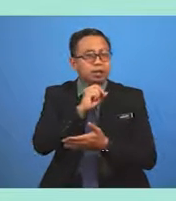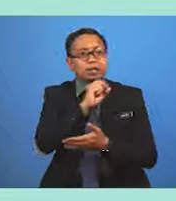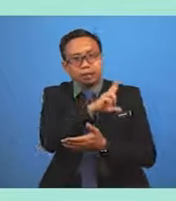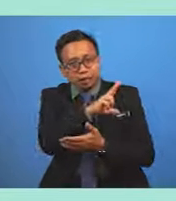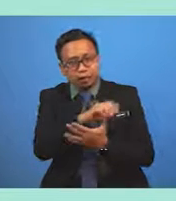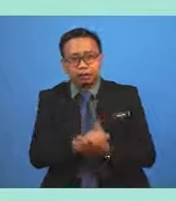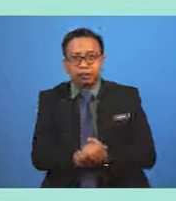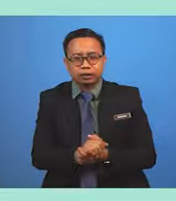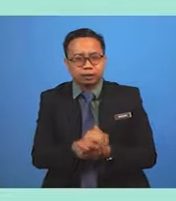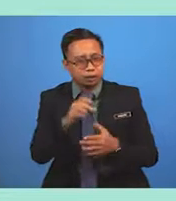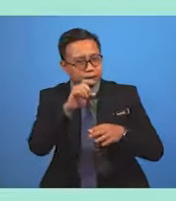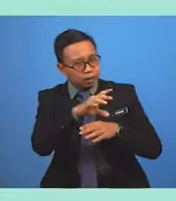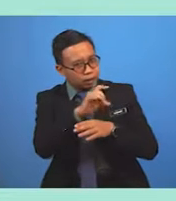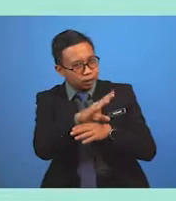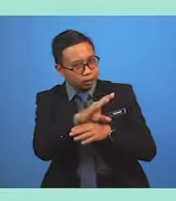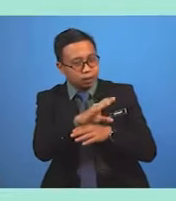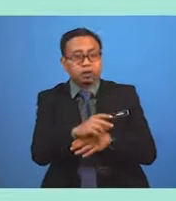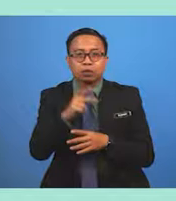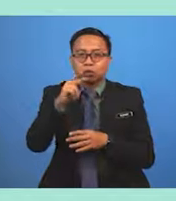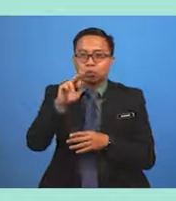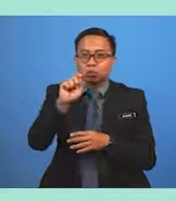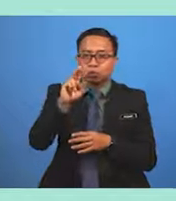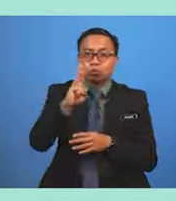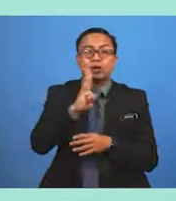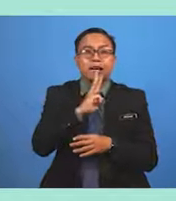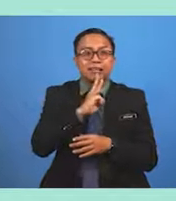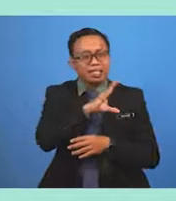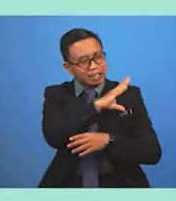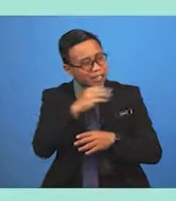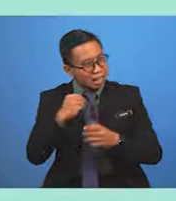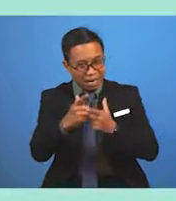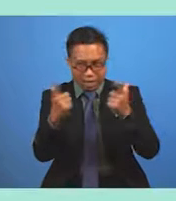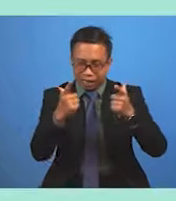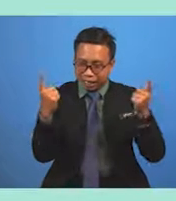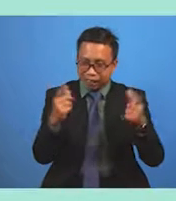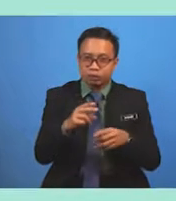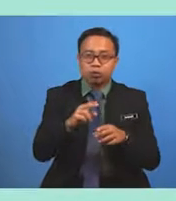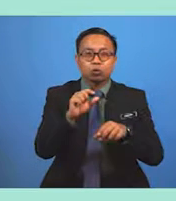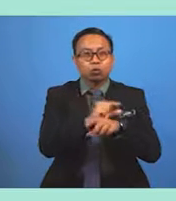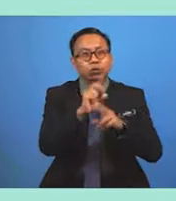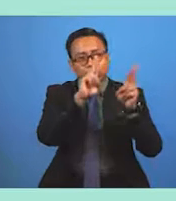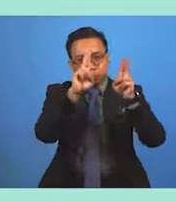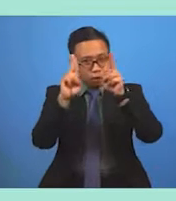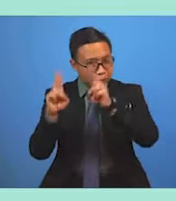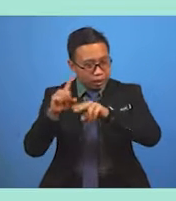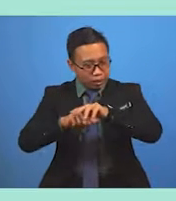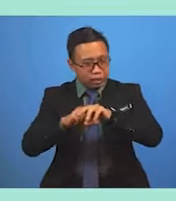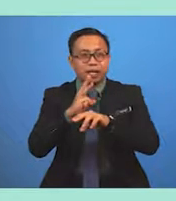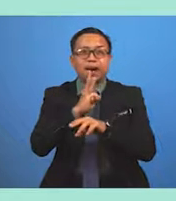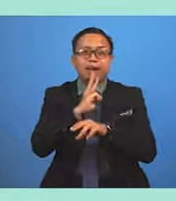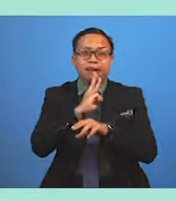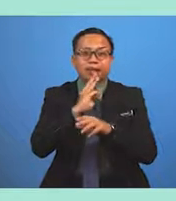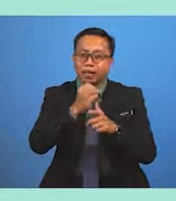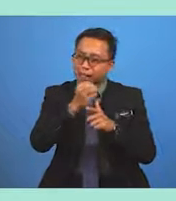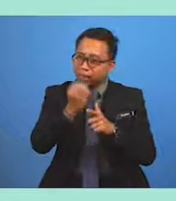waterboatman, jentik-jentik, kutu air dan lain-lain yang menggunakan udara di permukaan air atau